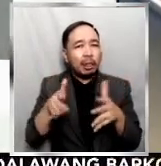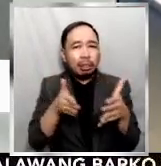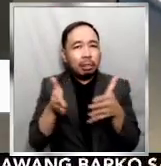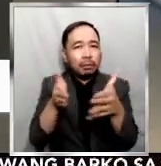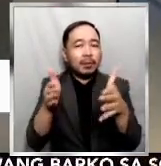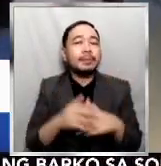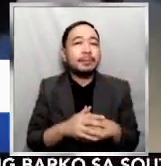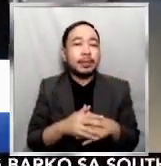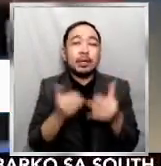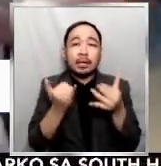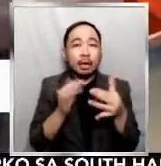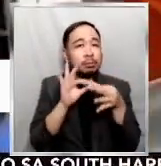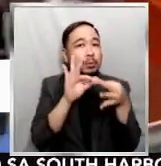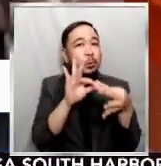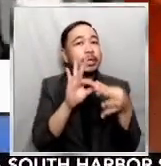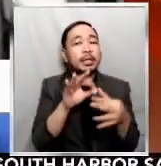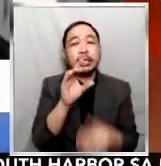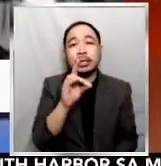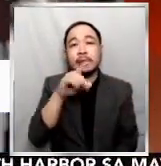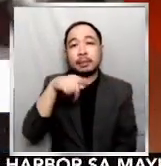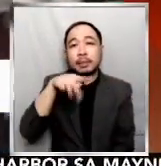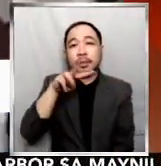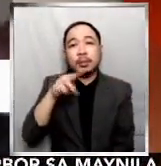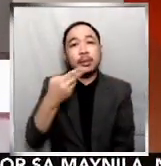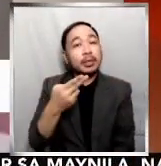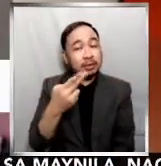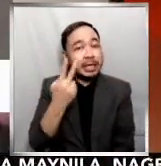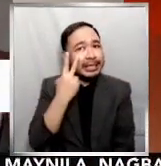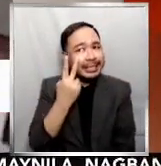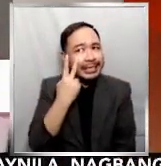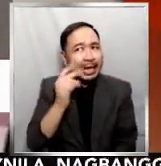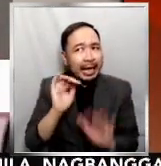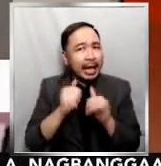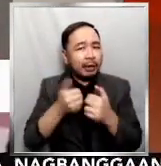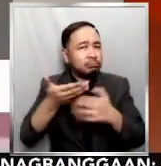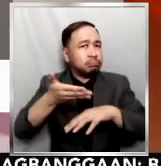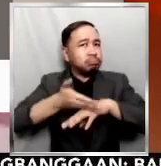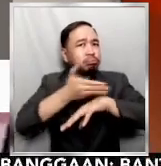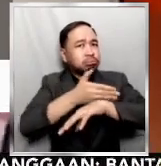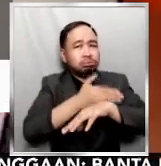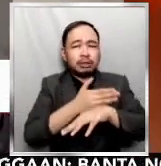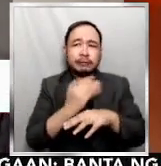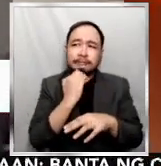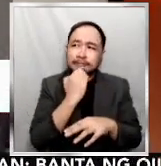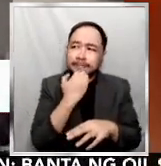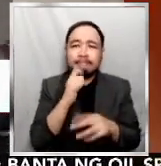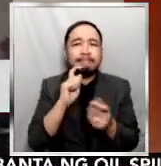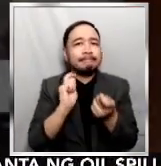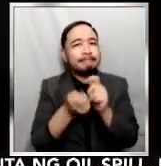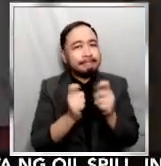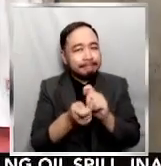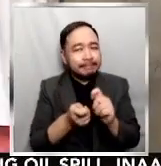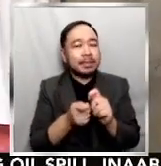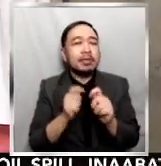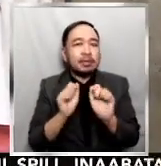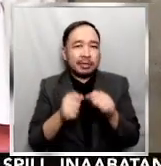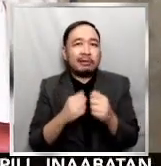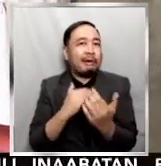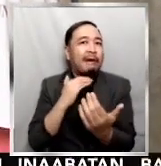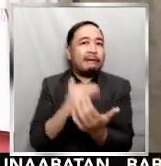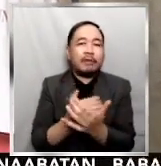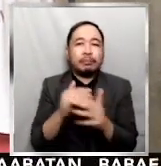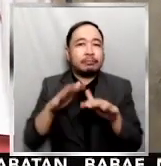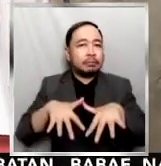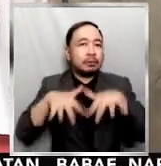kung kailangan po magkaroon ng mga corrective measures doon sa projects ay maiayos po natin upang maiwasan na po ang pagbaha. June